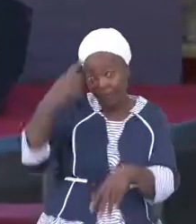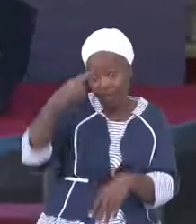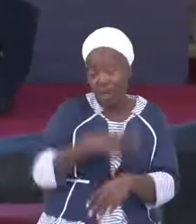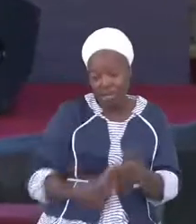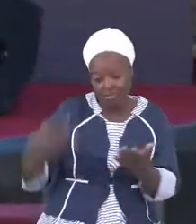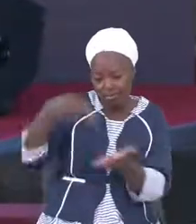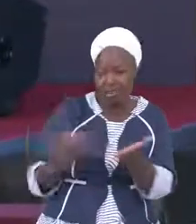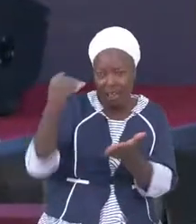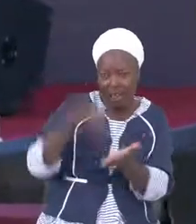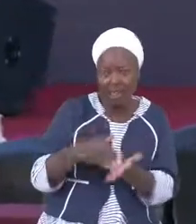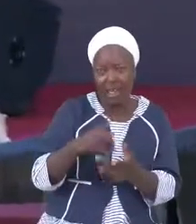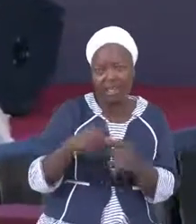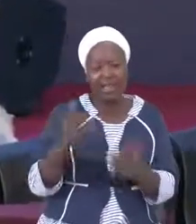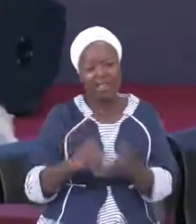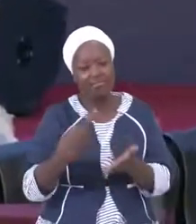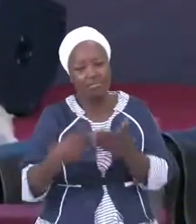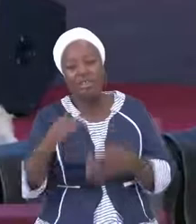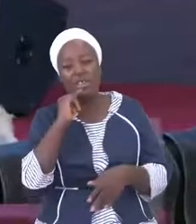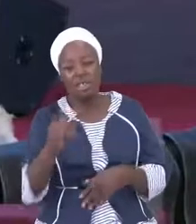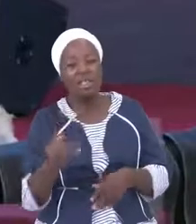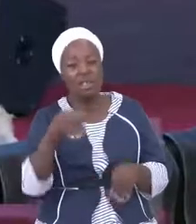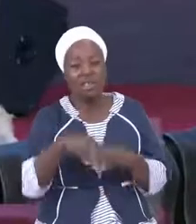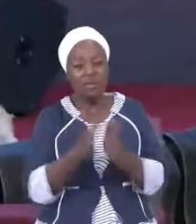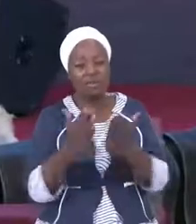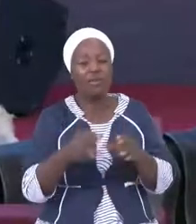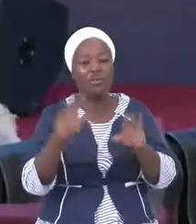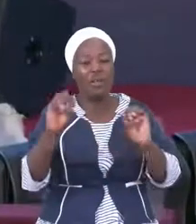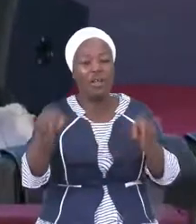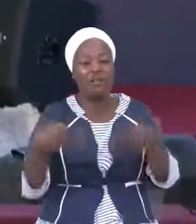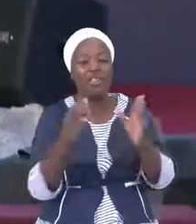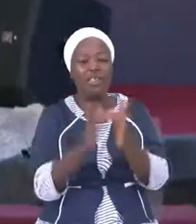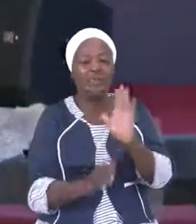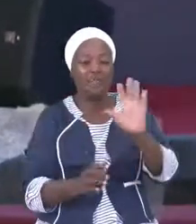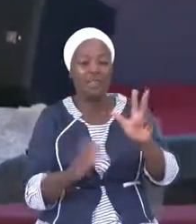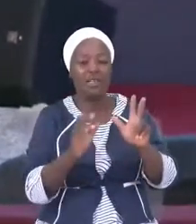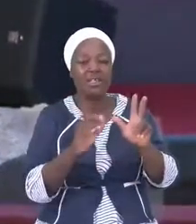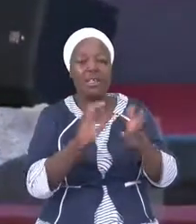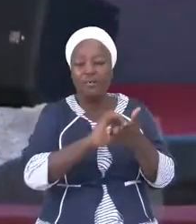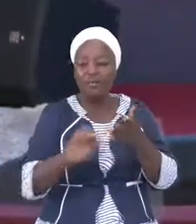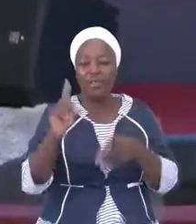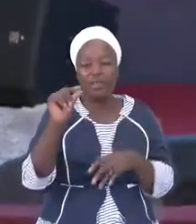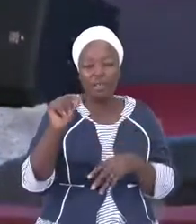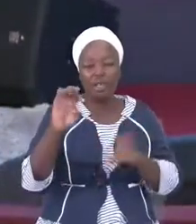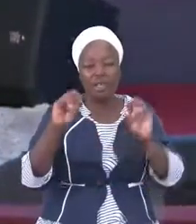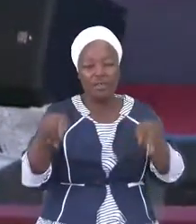qu'il est ressuscité? La conséquence se trouve en